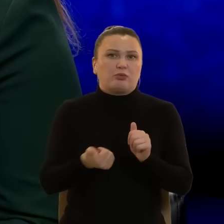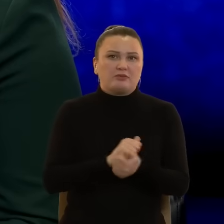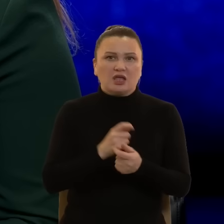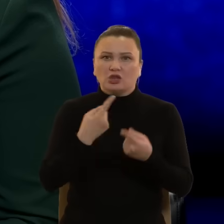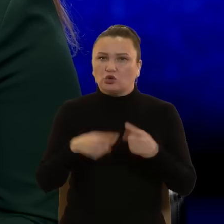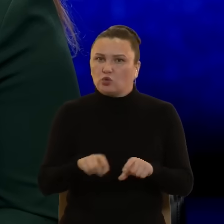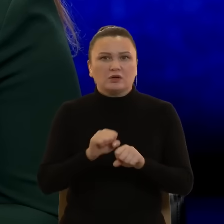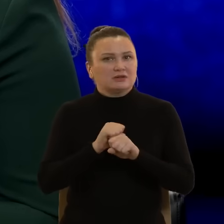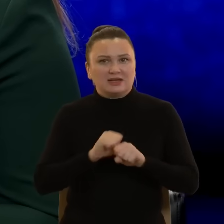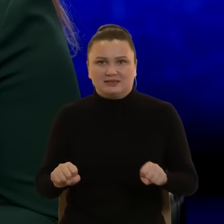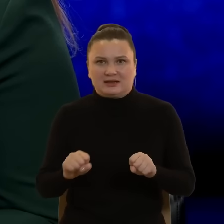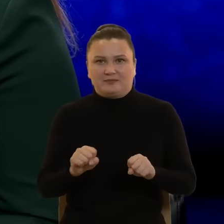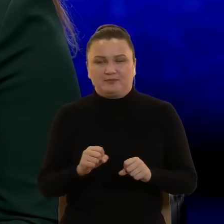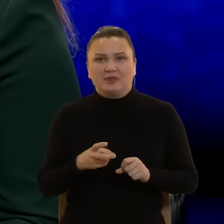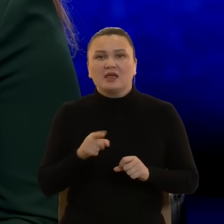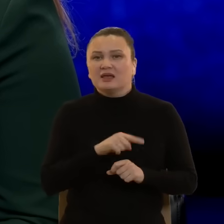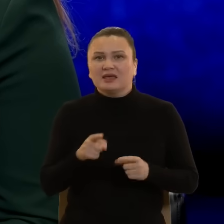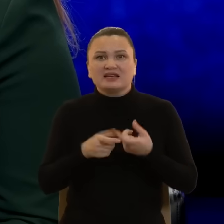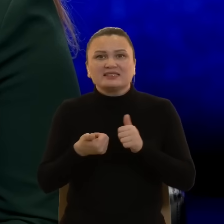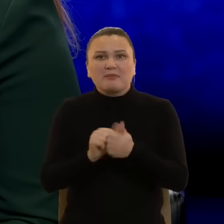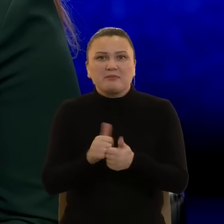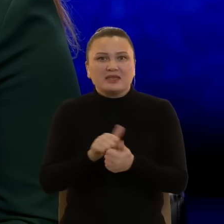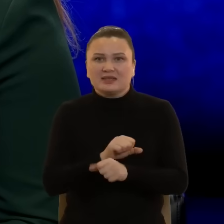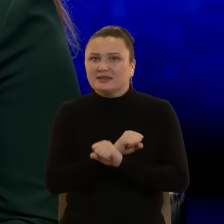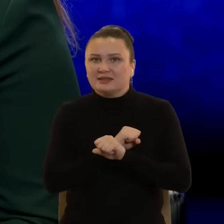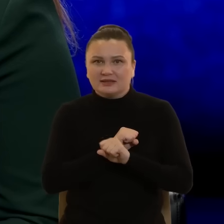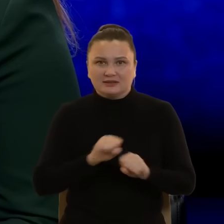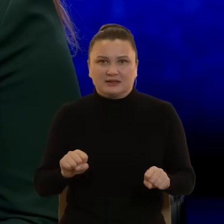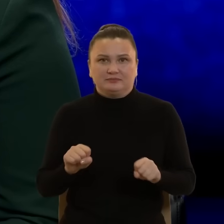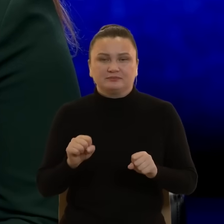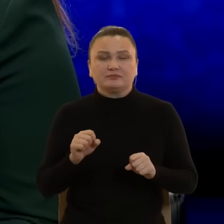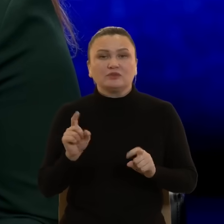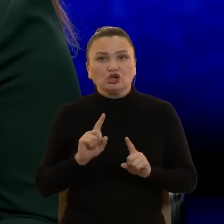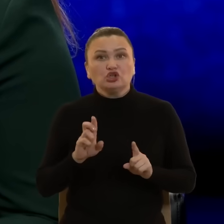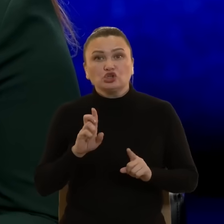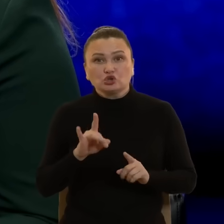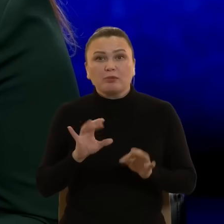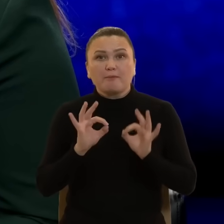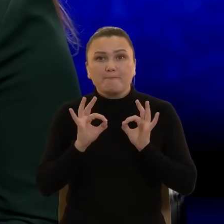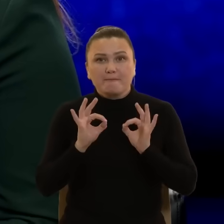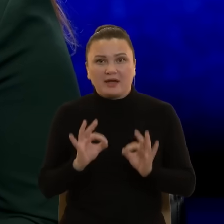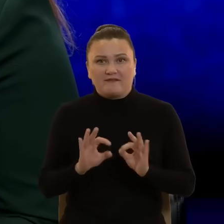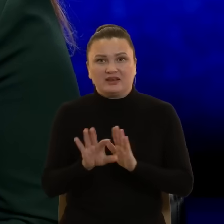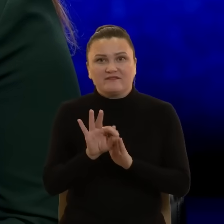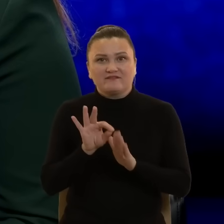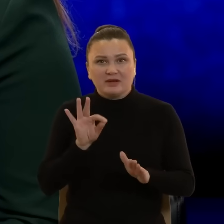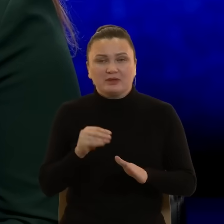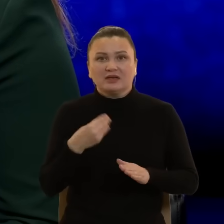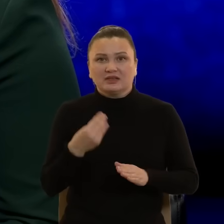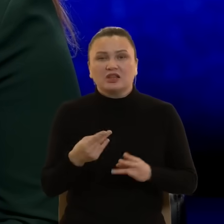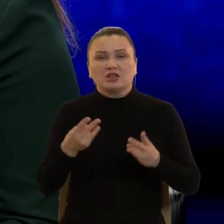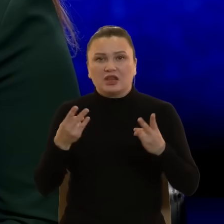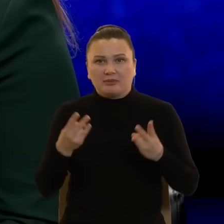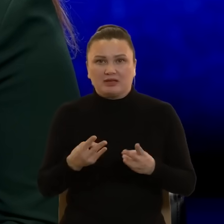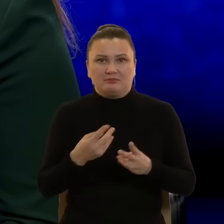на другой. То есть это не взаимозаменяемые препараты, именно поэтому для того, чтобы их правильно выбрать и назначить,